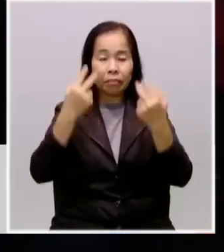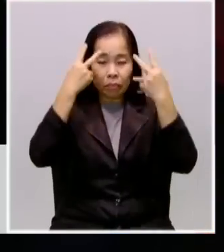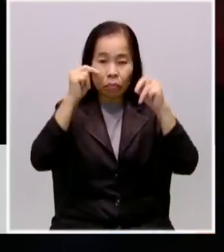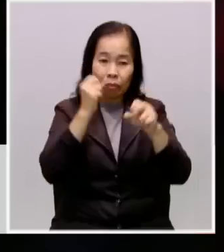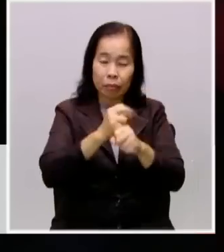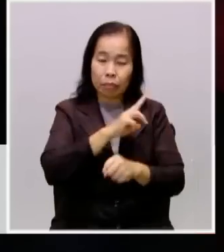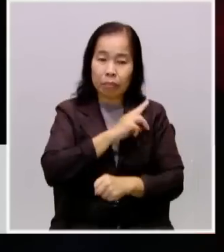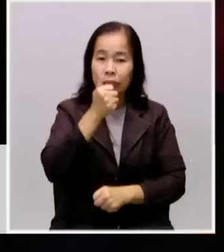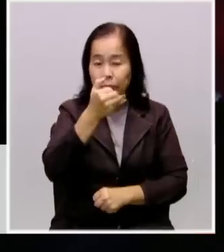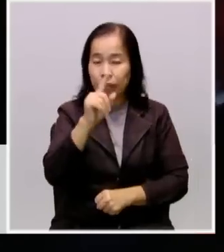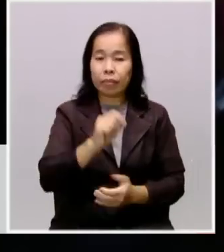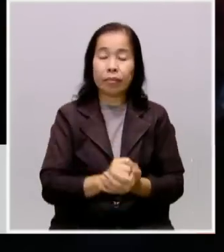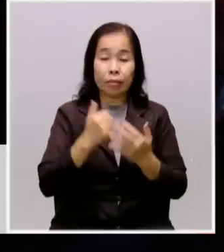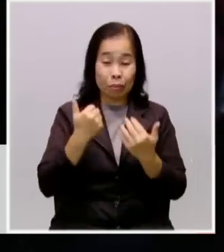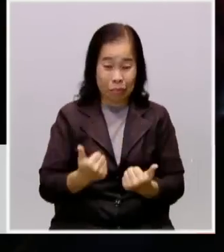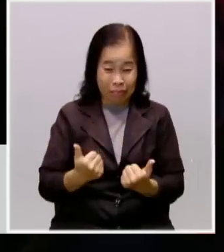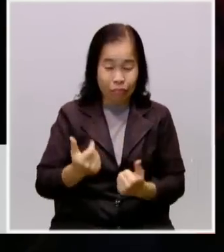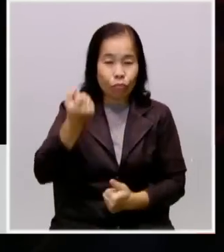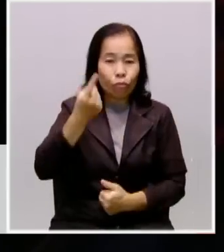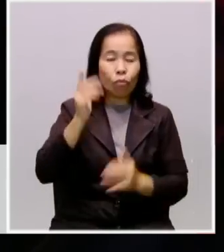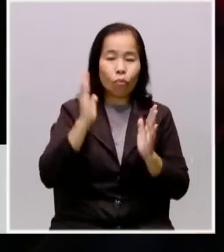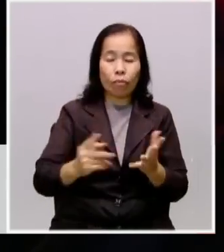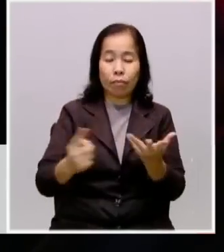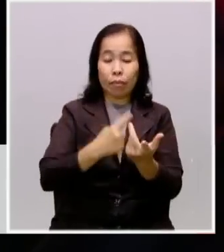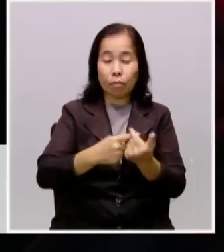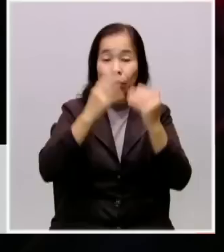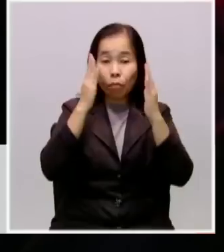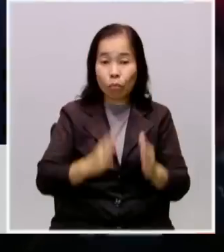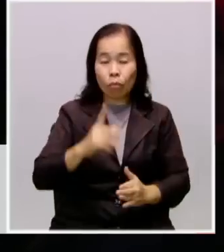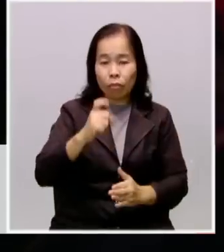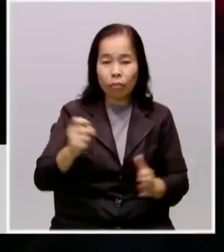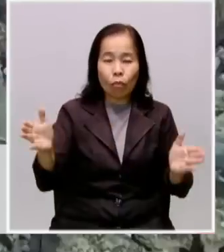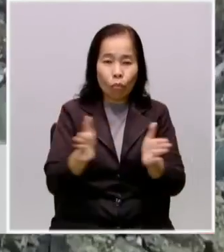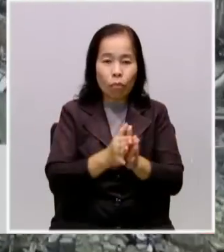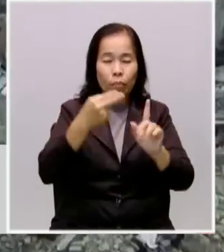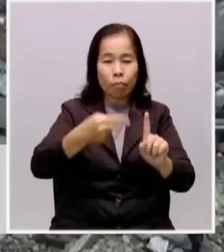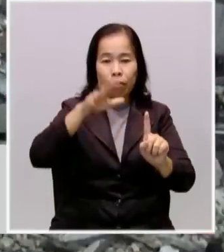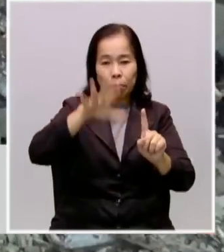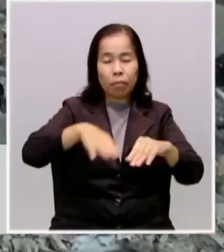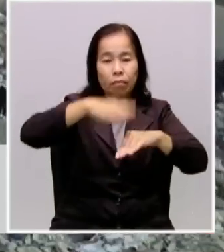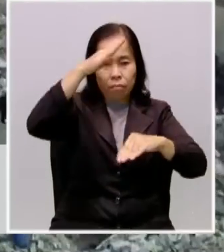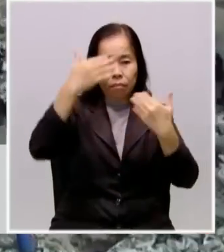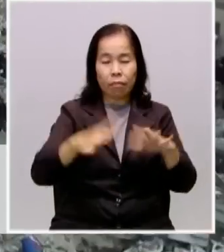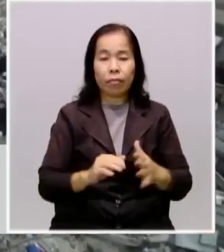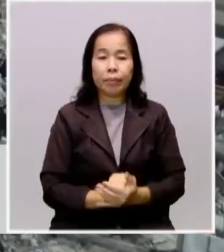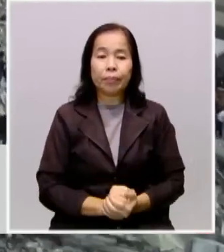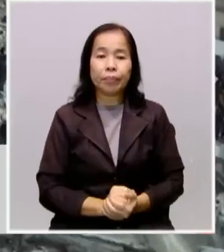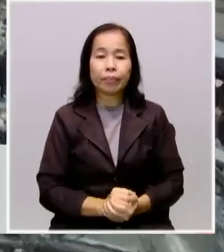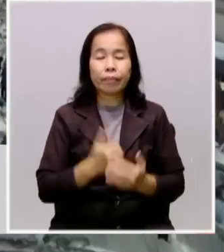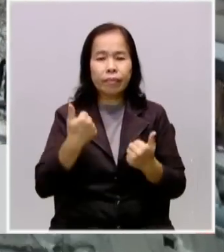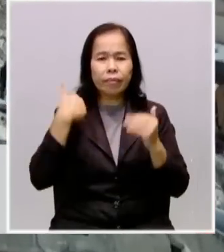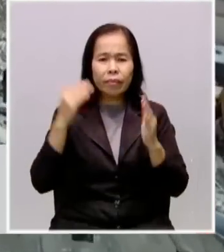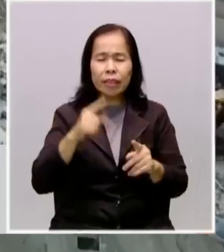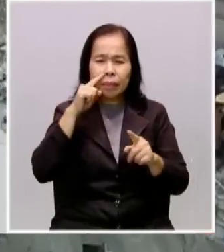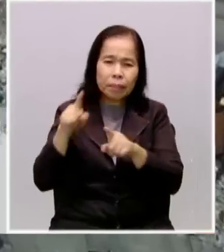ไงนะคะล่าสุดมีรายงานว่ายอดผู้เสียชีวิตจากตุรกีและซีเรียรวมกันเกิน 15,000 คนแล้วทั้งนี้มีการร้องเรียนลักษณ